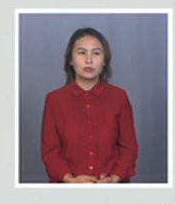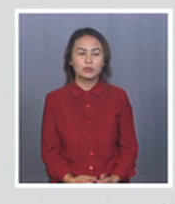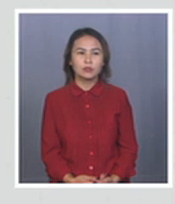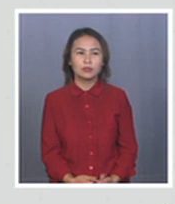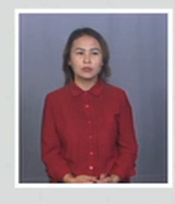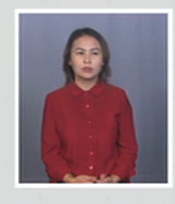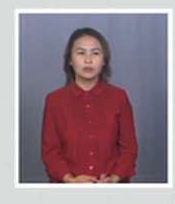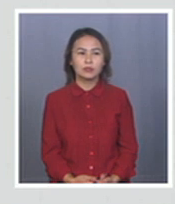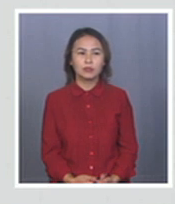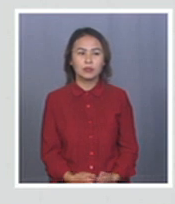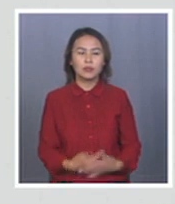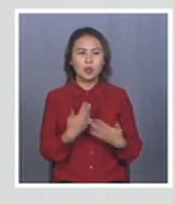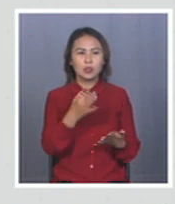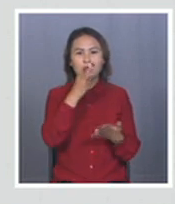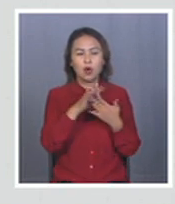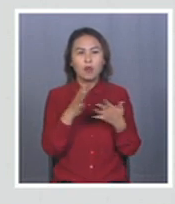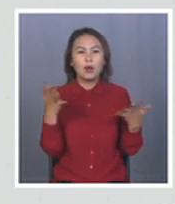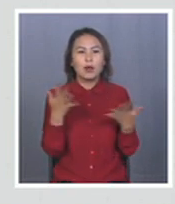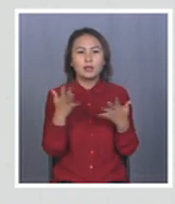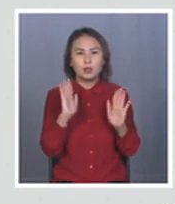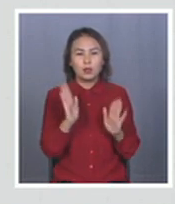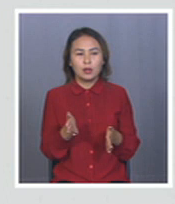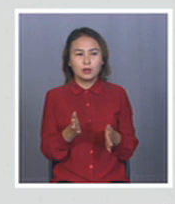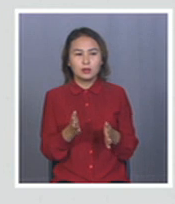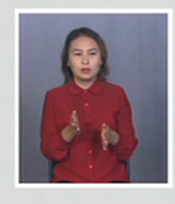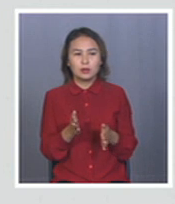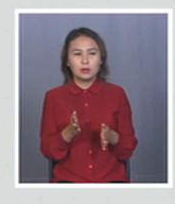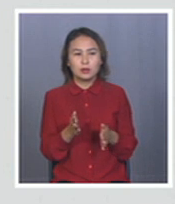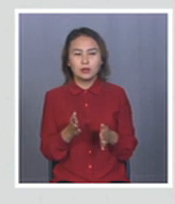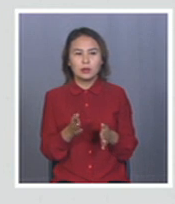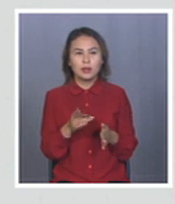Енді осы жауап қандай болатынын қарастырайық. Келбет блогынан